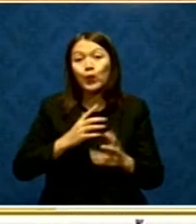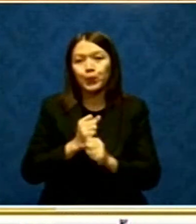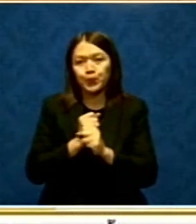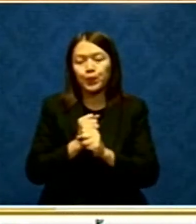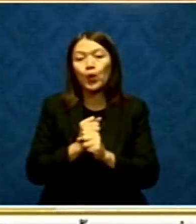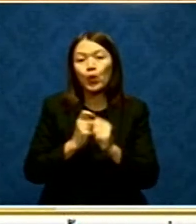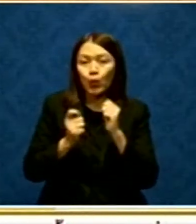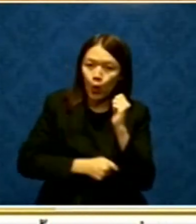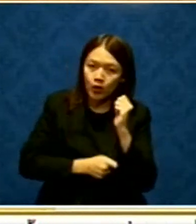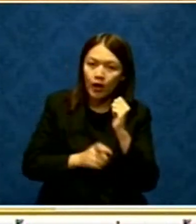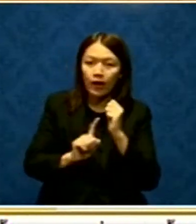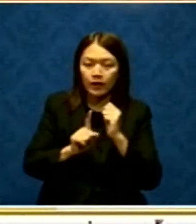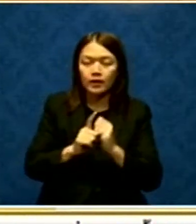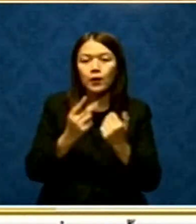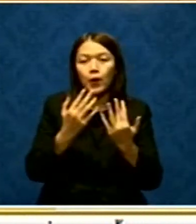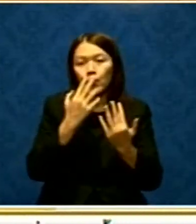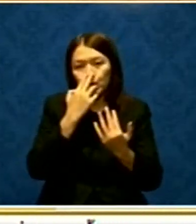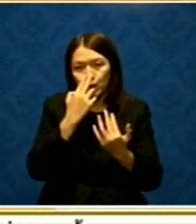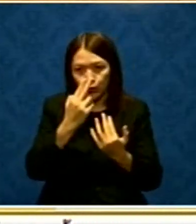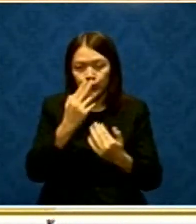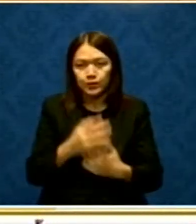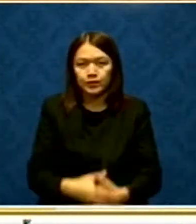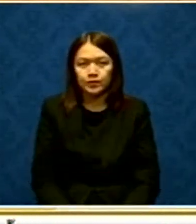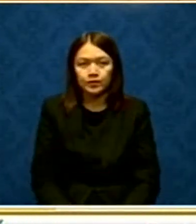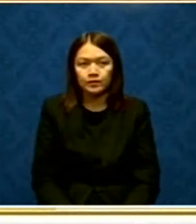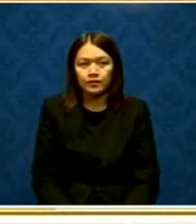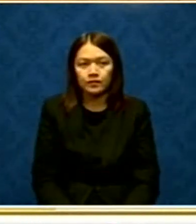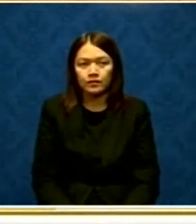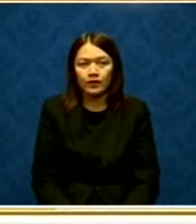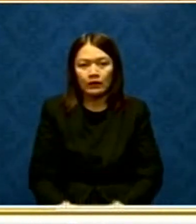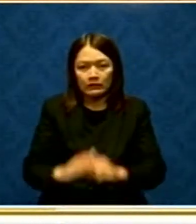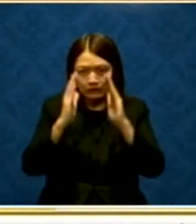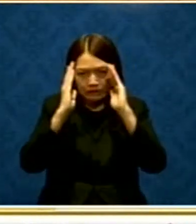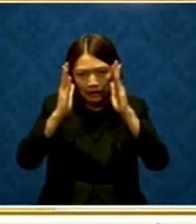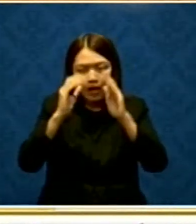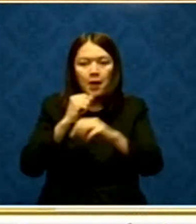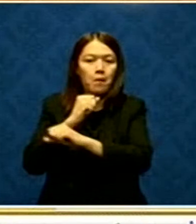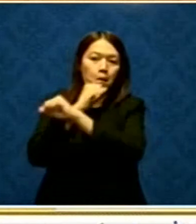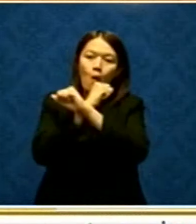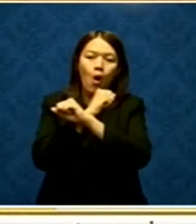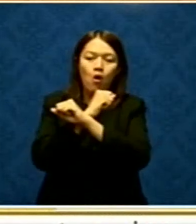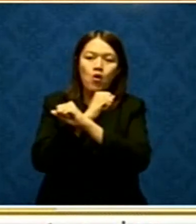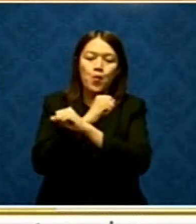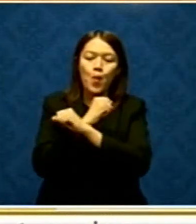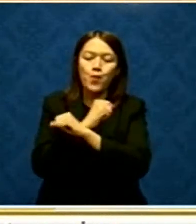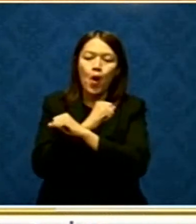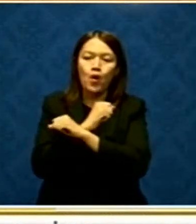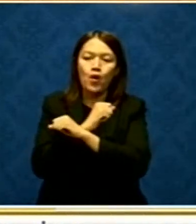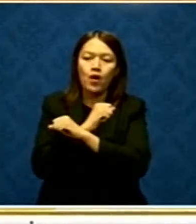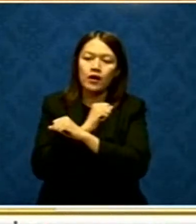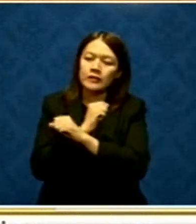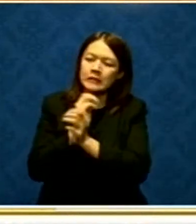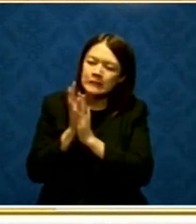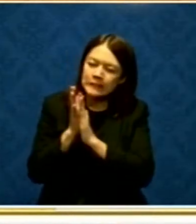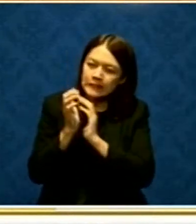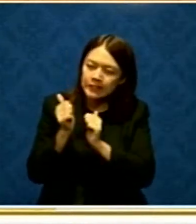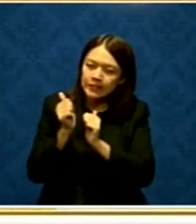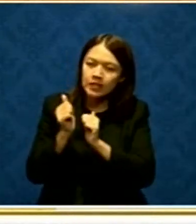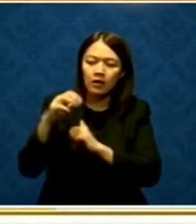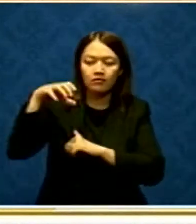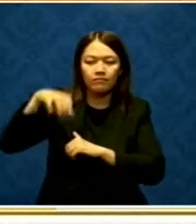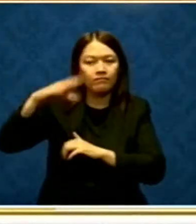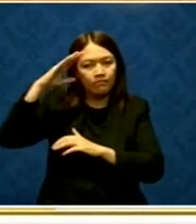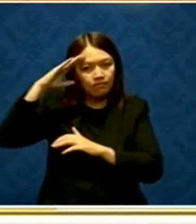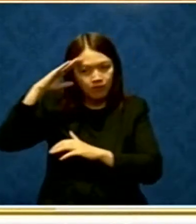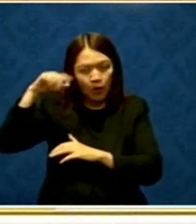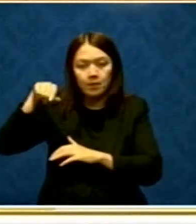ทษนะครับผมเรียนยืนยันอีกครั้งหนึ่งว่าไม่มีเจตนาจะมาปกป้องกองทัพแต่แล้วก็ไม่มีเจตนาที่จะมาต้องจับ